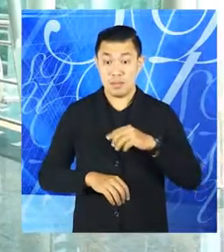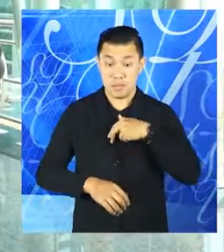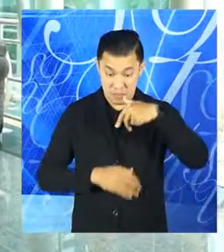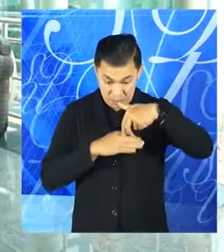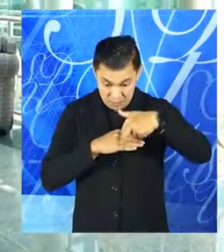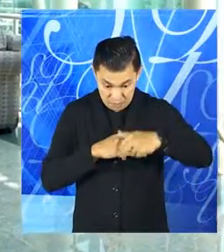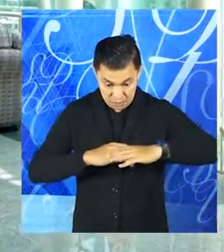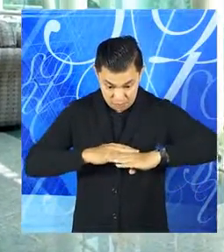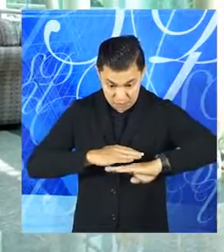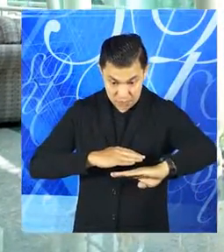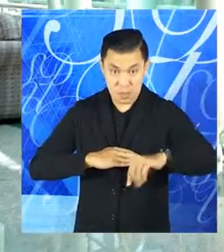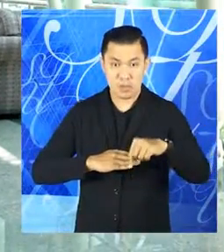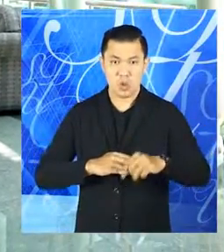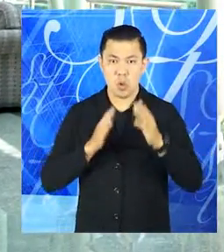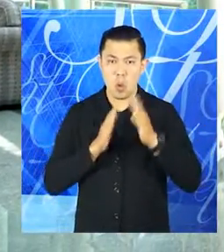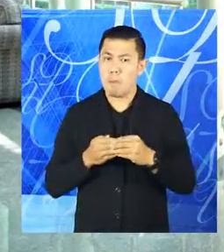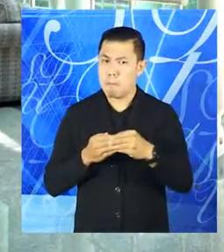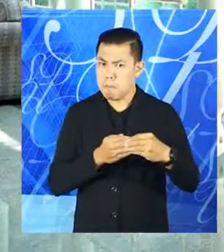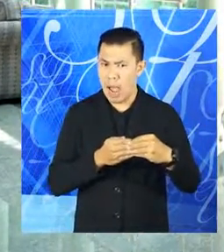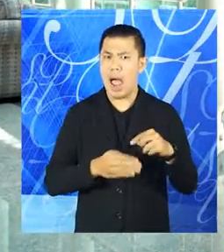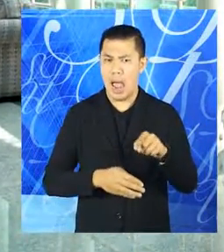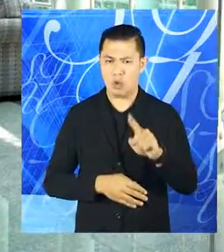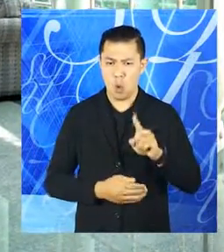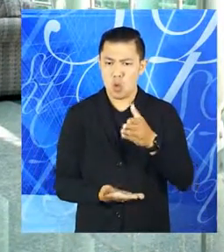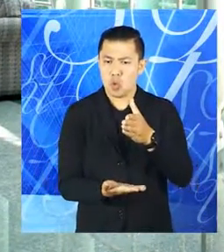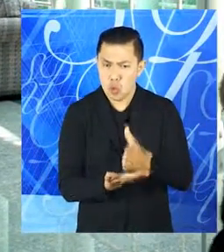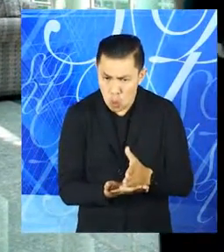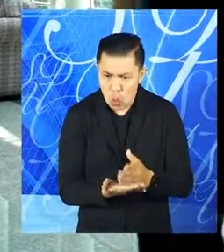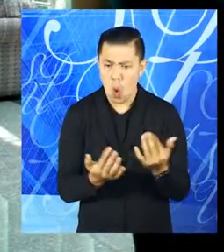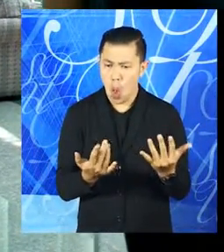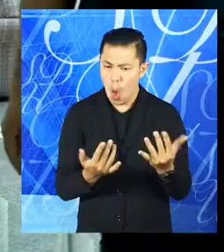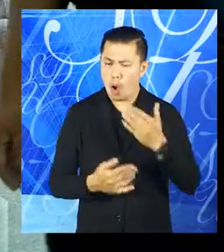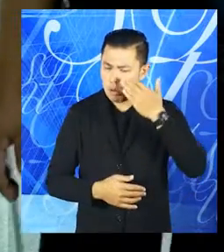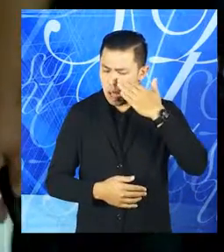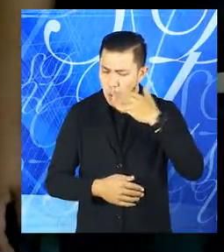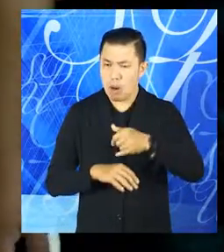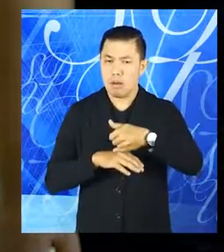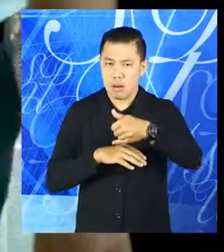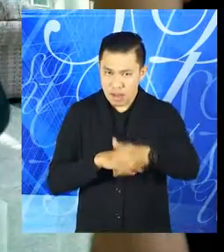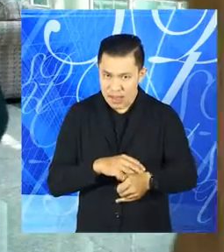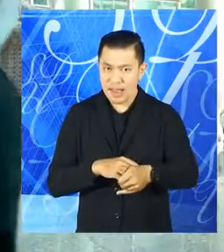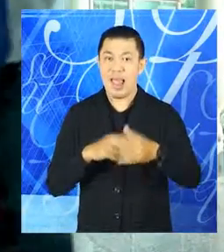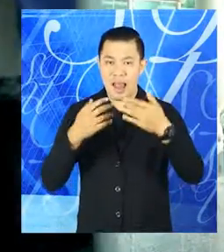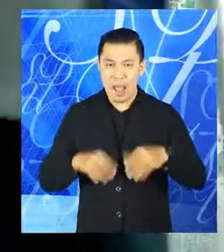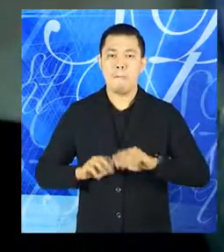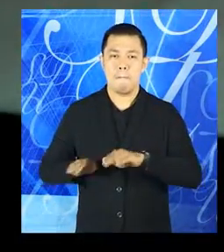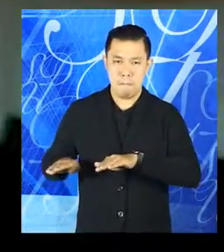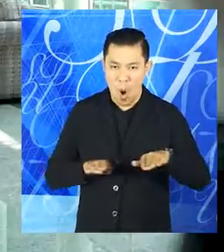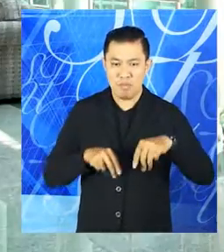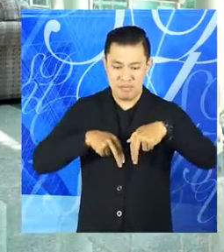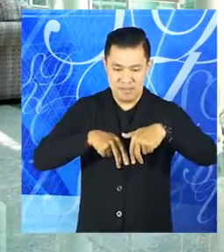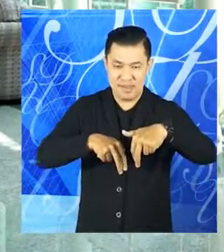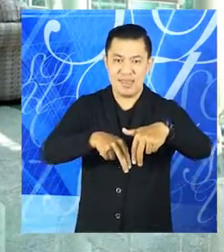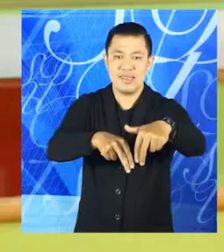พื้นแล้วผู้นำทางจะต้องหยุดรอเล็กน้อยแล้วเดินต่อไปด้วย